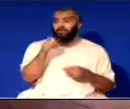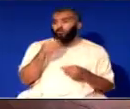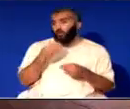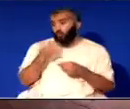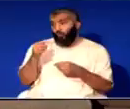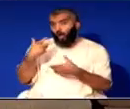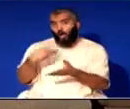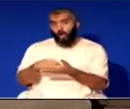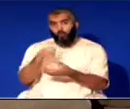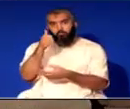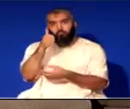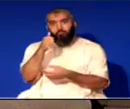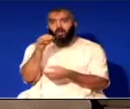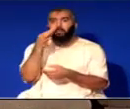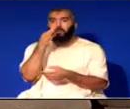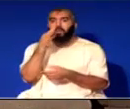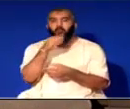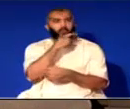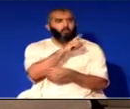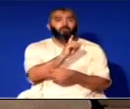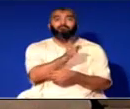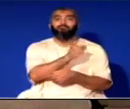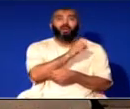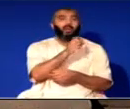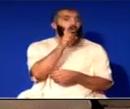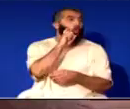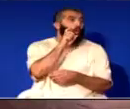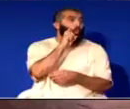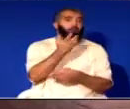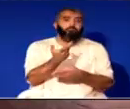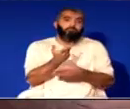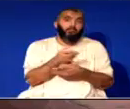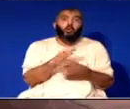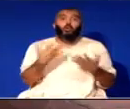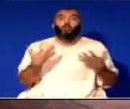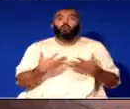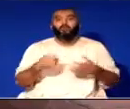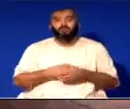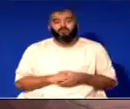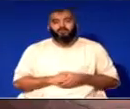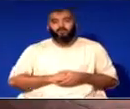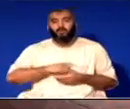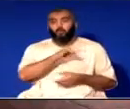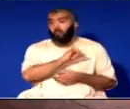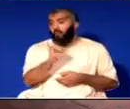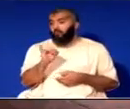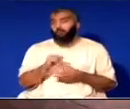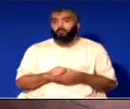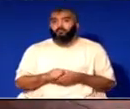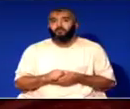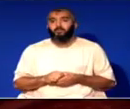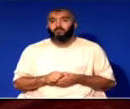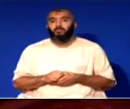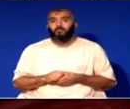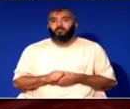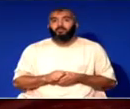فإنك سترتاح نقول عليه. فهل هو طبيب حتى بمعنى حتى يكتب وصفة أو يدل الناس